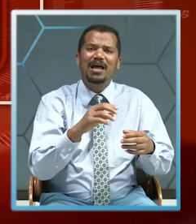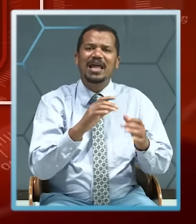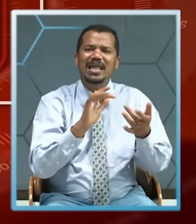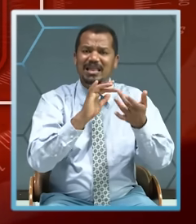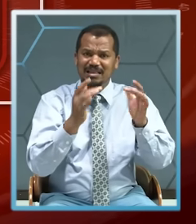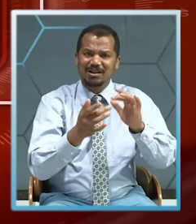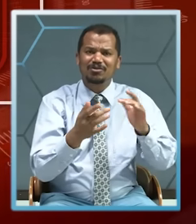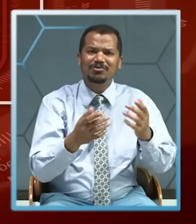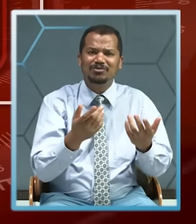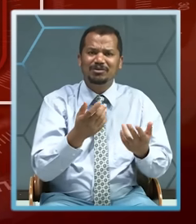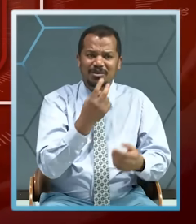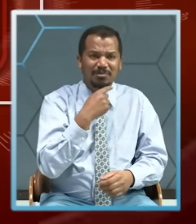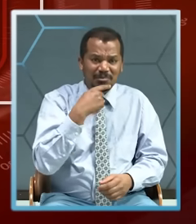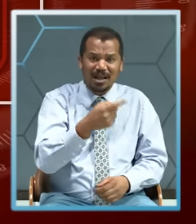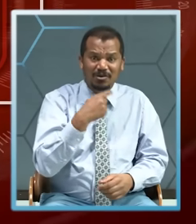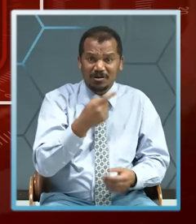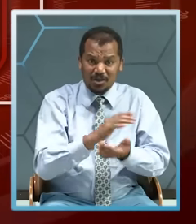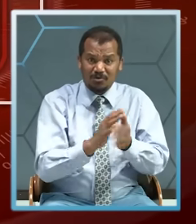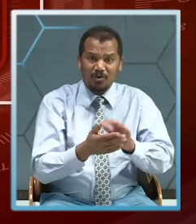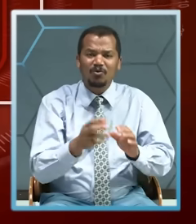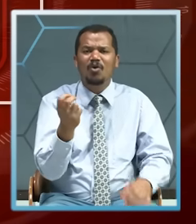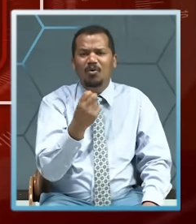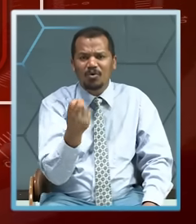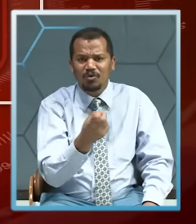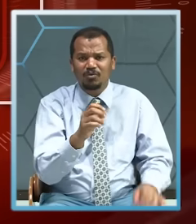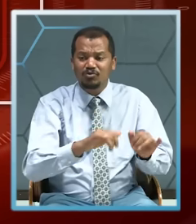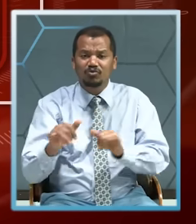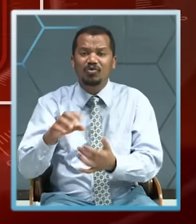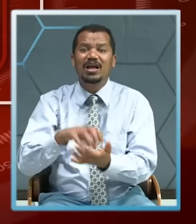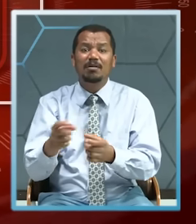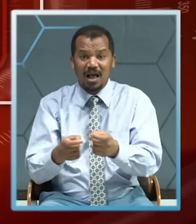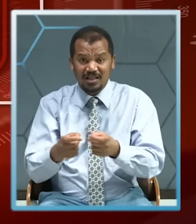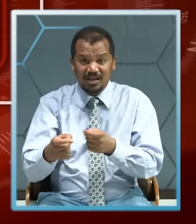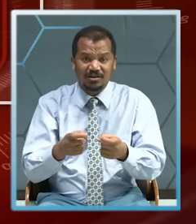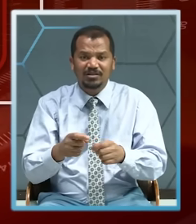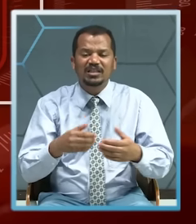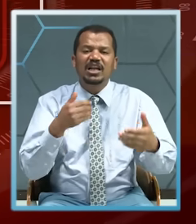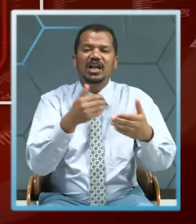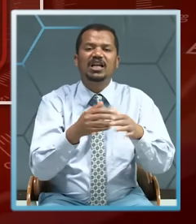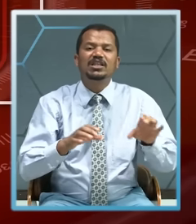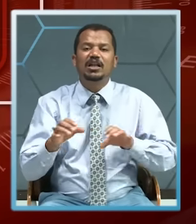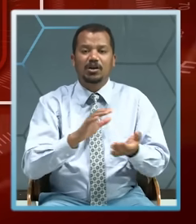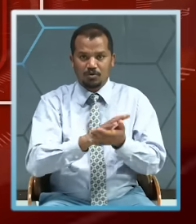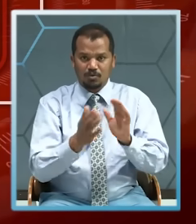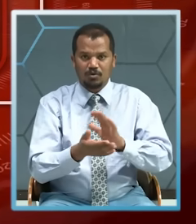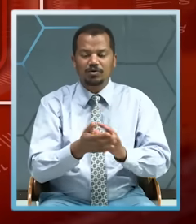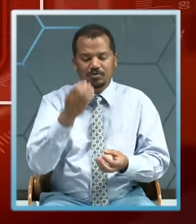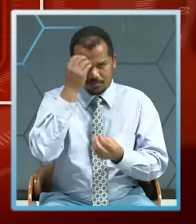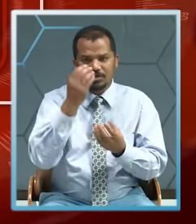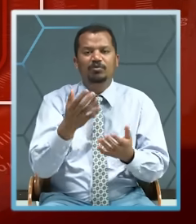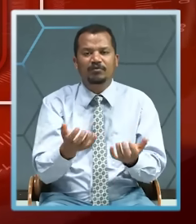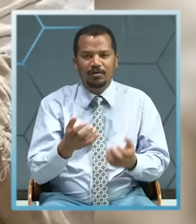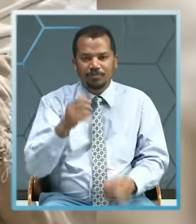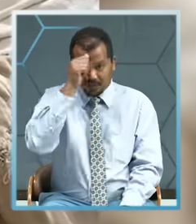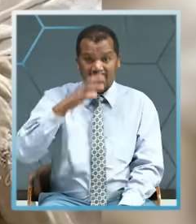በማህበራዊ ድረገጾች ሁሉ የሚነገር በመሆኑ ለወረዳዎቹም እንዲሁም ለከተማ አስተዳደሮቹም ተደራሽ እያደረግን መሆኑን